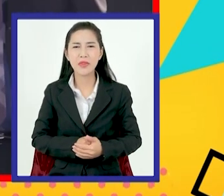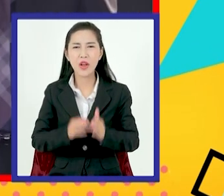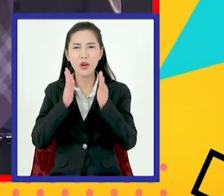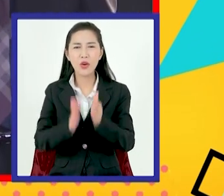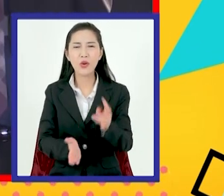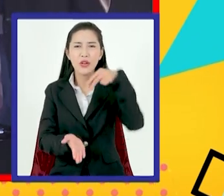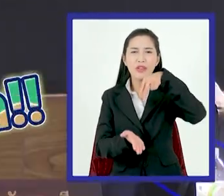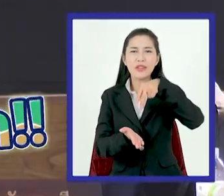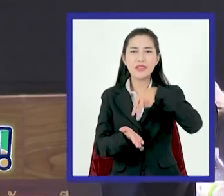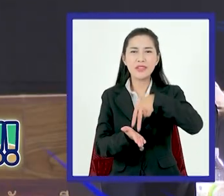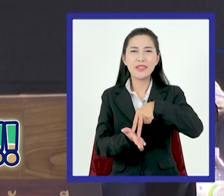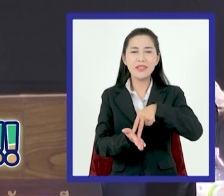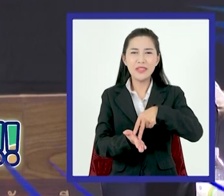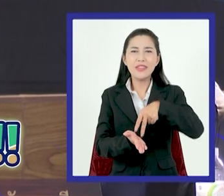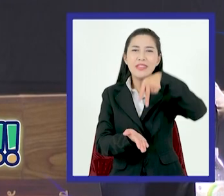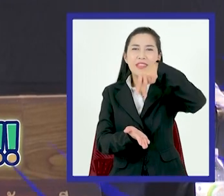นยืนเคารพธงชาติครับ